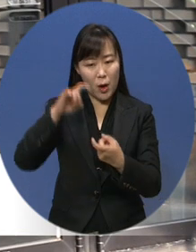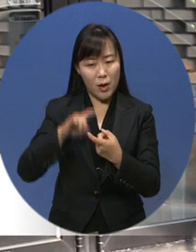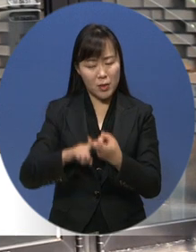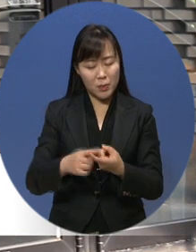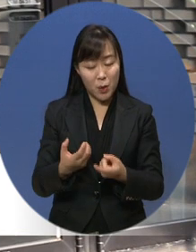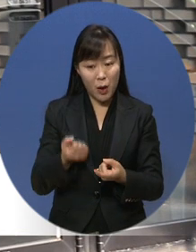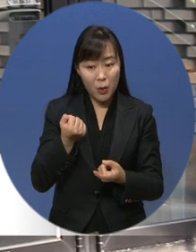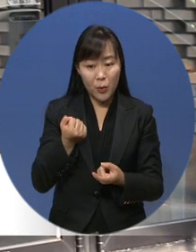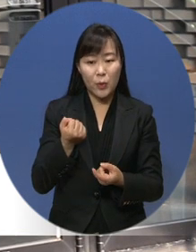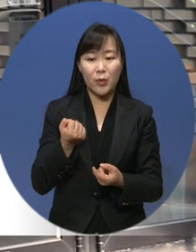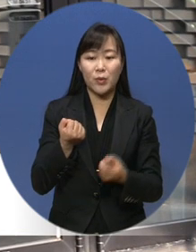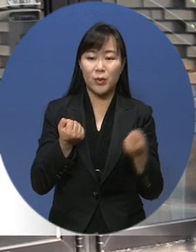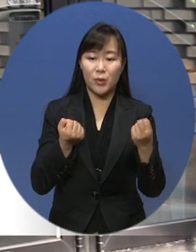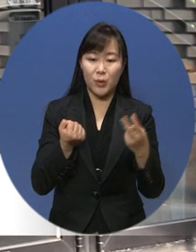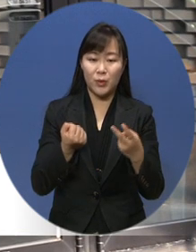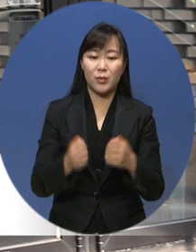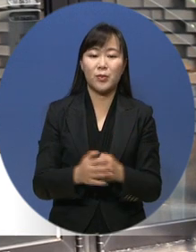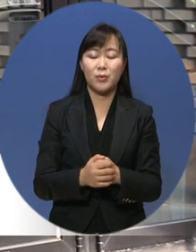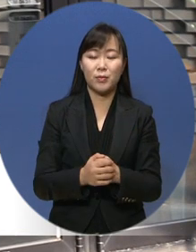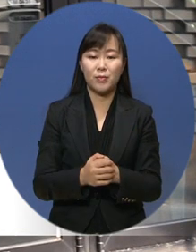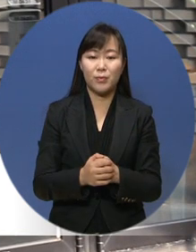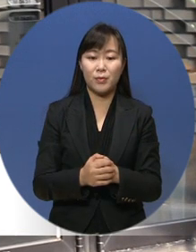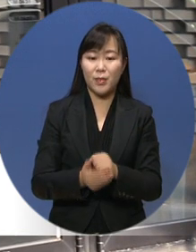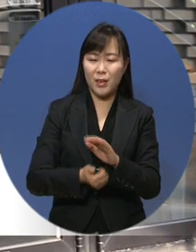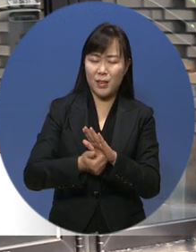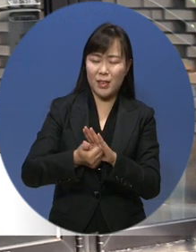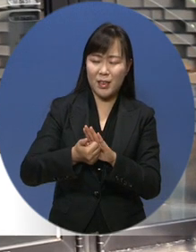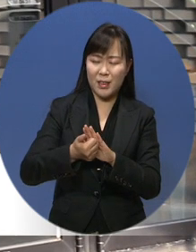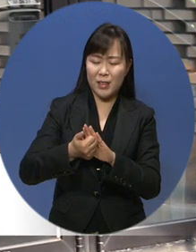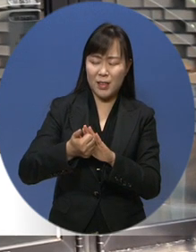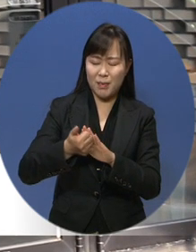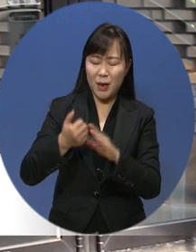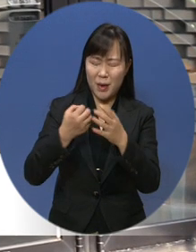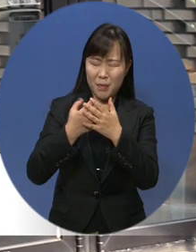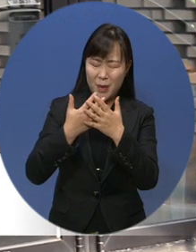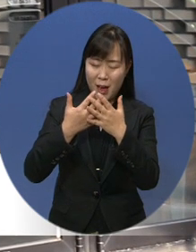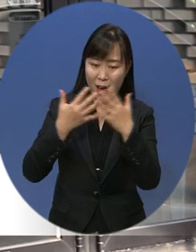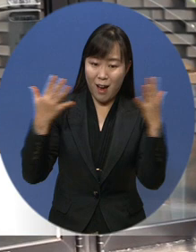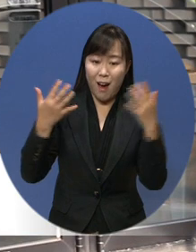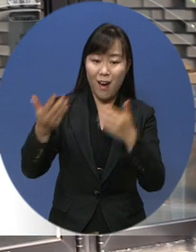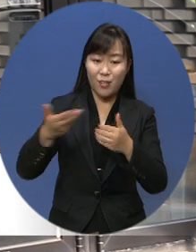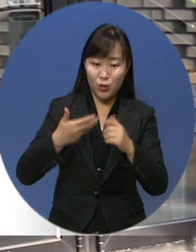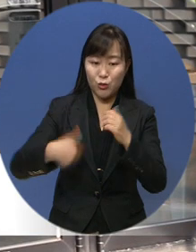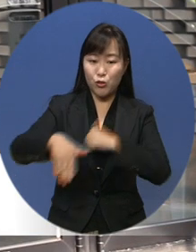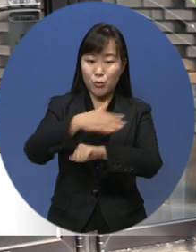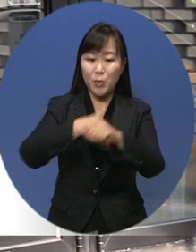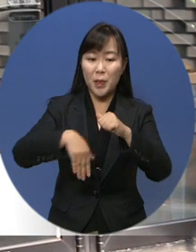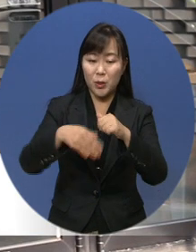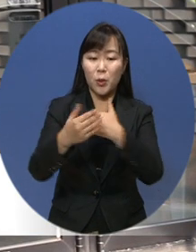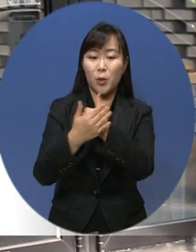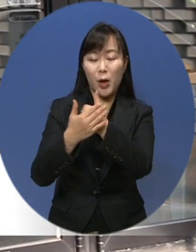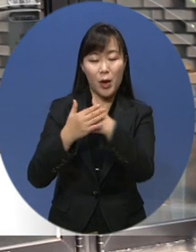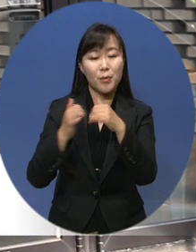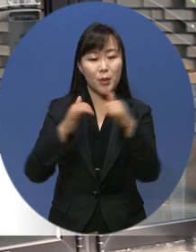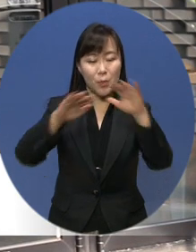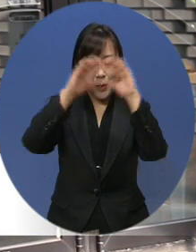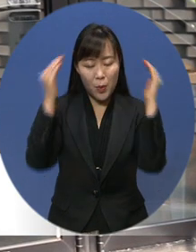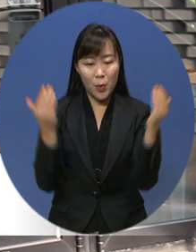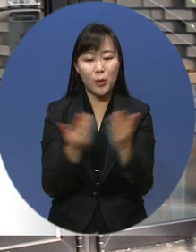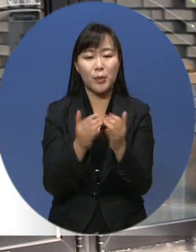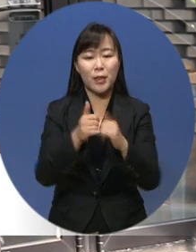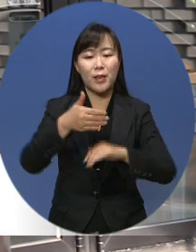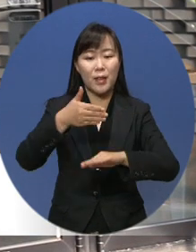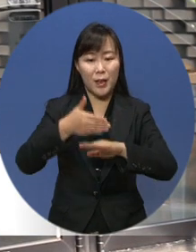가져주시고 에 이렇게 이제 희망이라는 빛이 보이게끔 주변에서 도와주신 모든 분들께